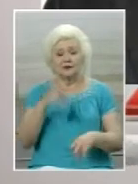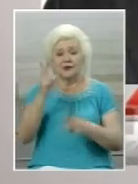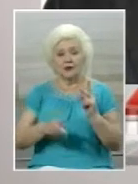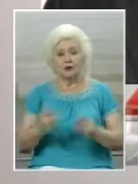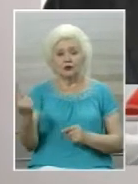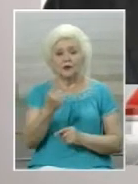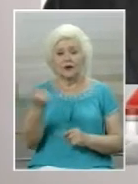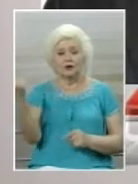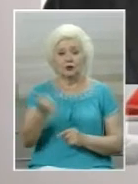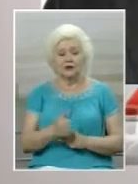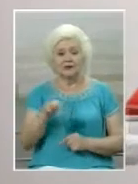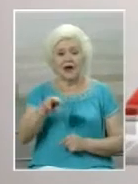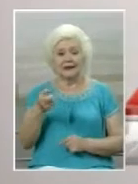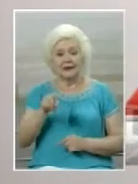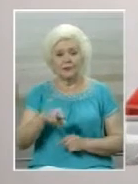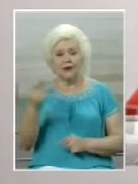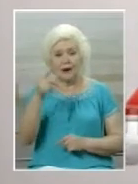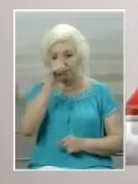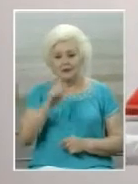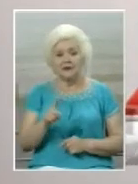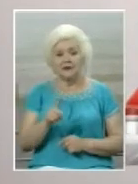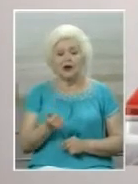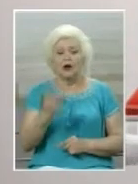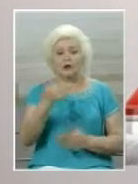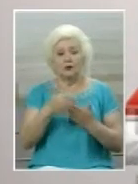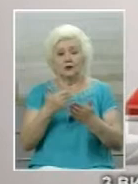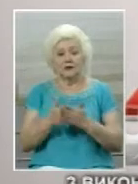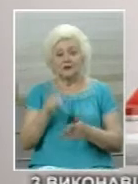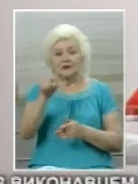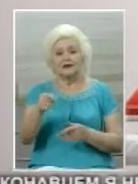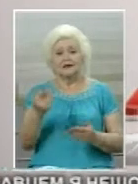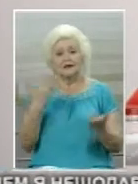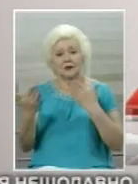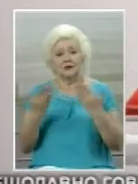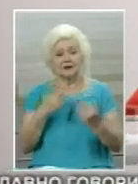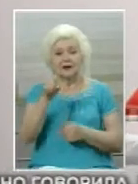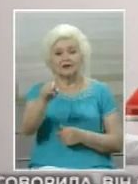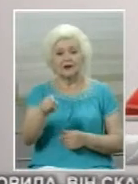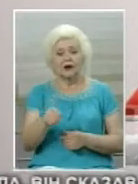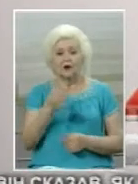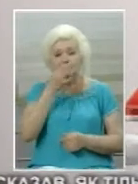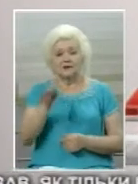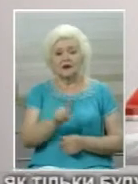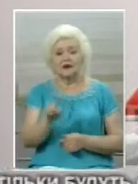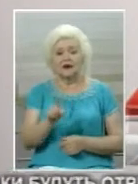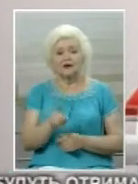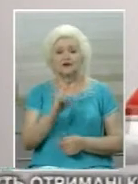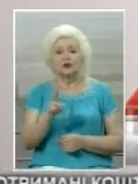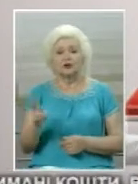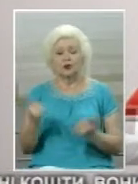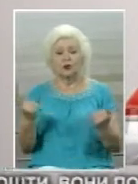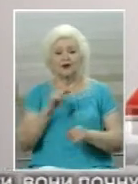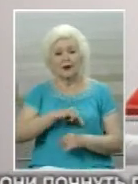тижні липня місяця. Исполнителем я тільки от недавно з ним розмовляла. Він сказав, як зайдуть гроші, вони приступять до